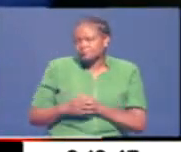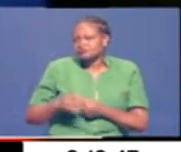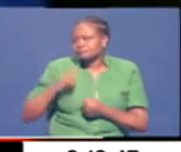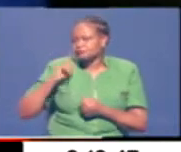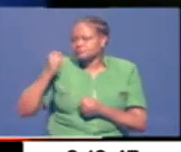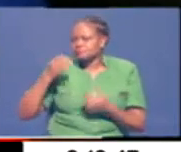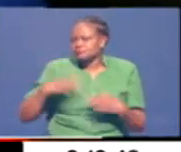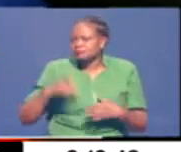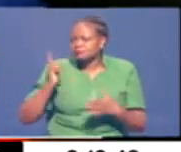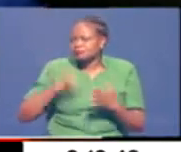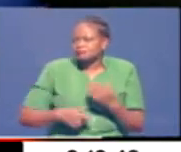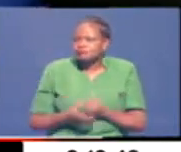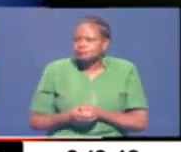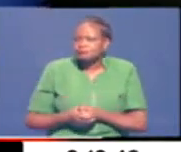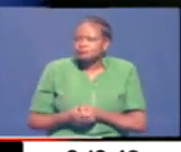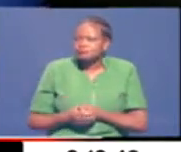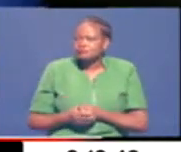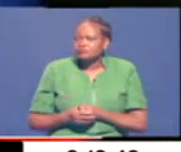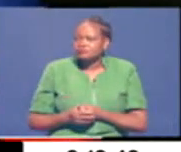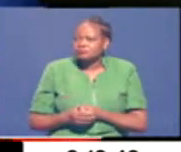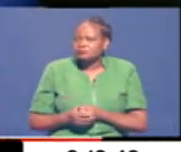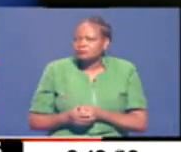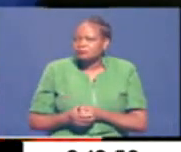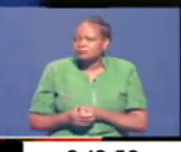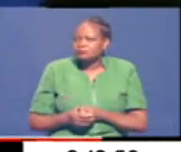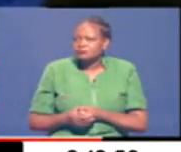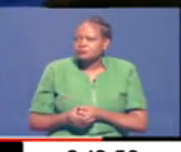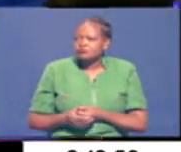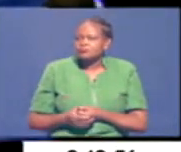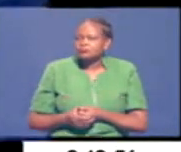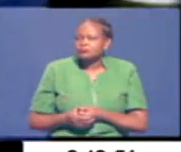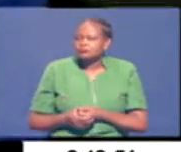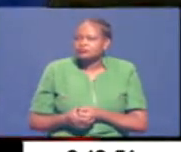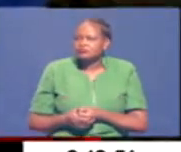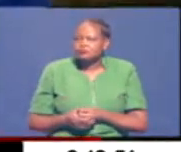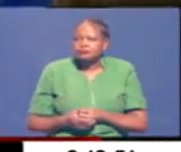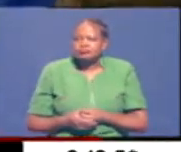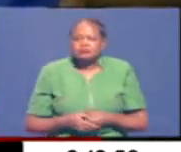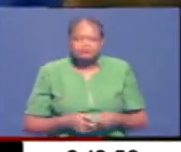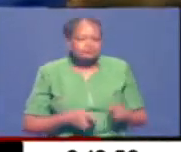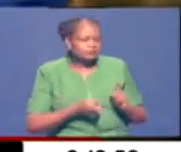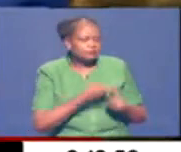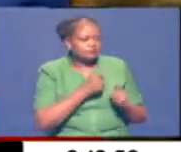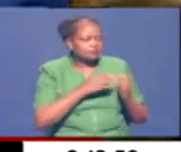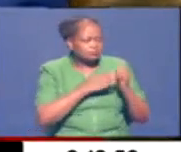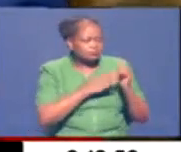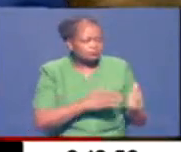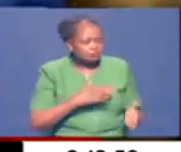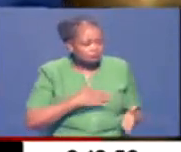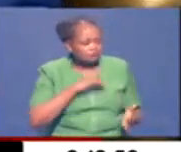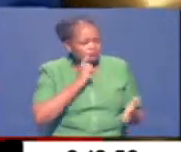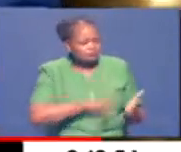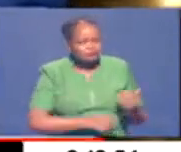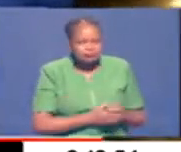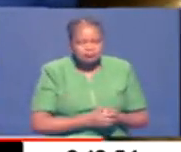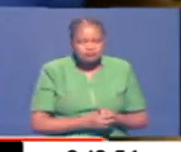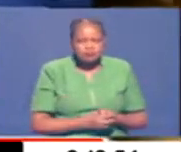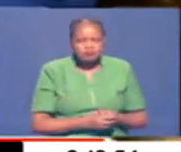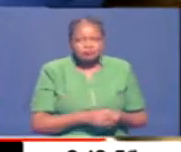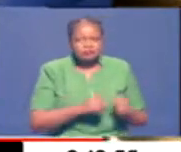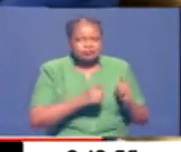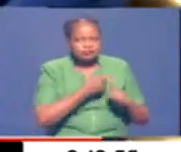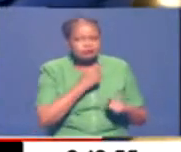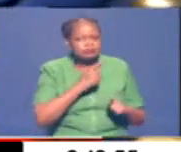people? How do they go about it, electing their leaders? Mimi kwanza kwa viongozi wetu ningependa kusema hivi. Kwanza viongozi